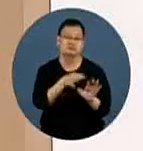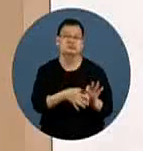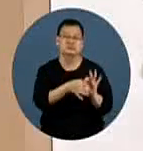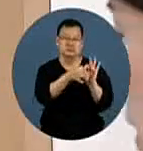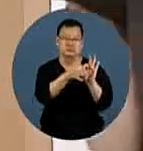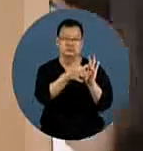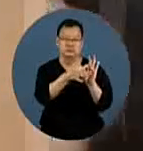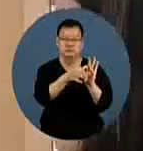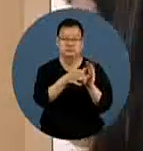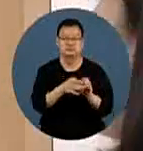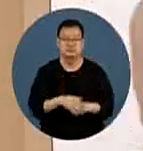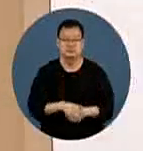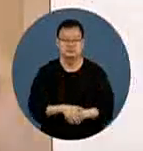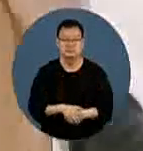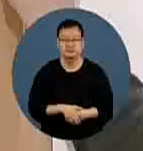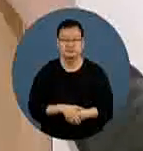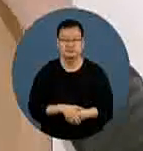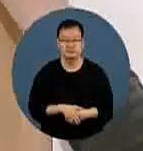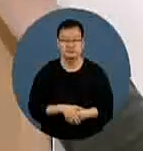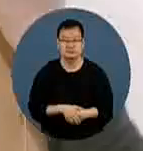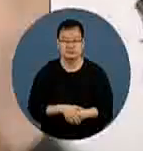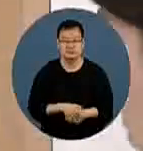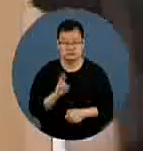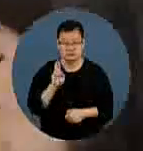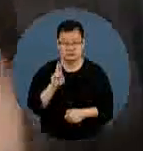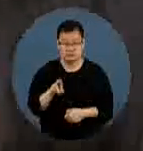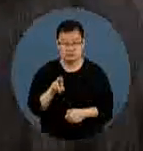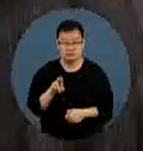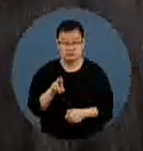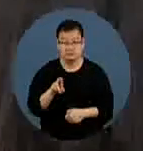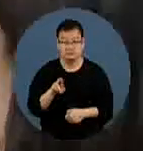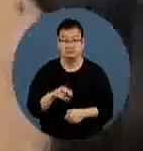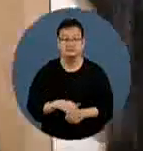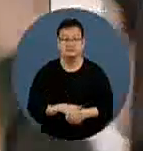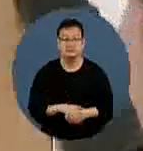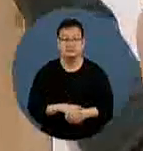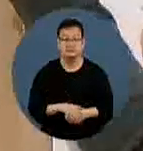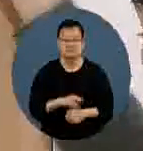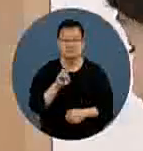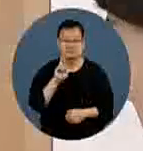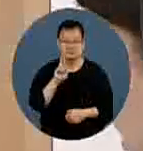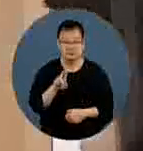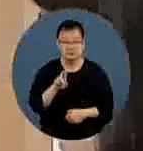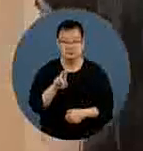이쪽을 집을 내어서요. 자, 이곳을 두더라도